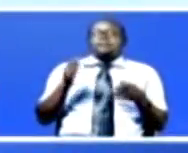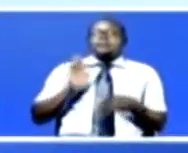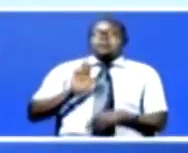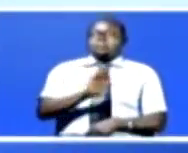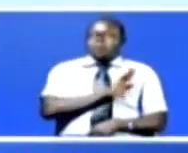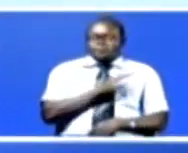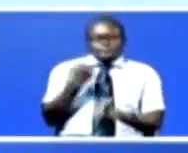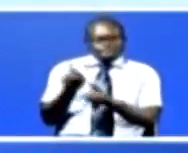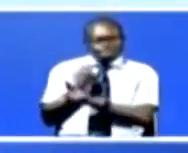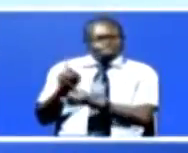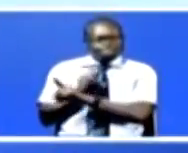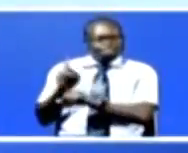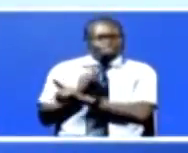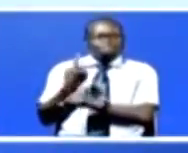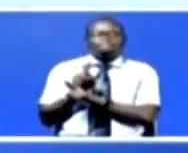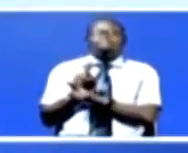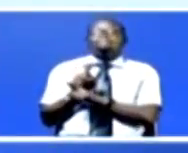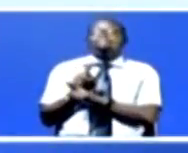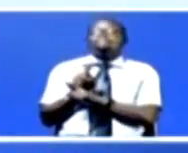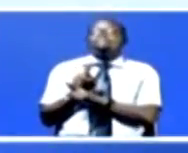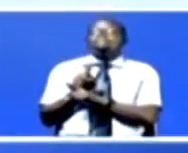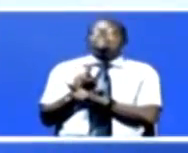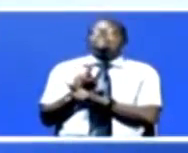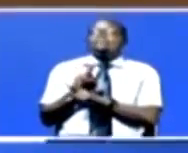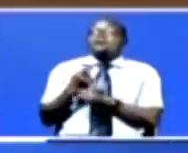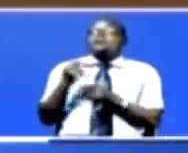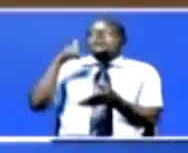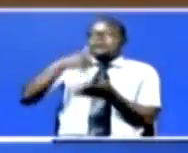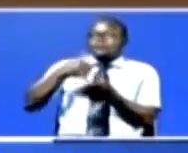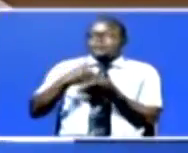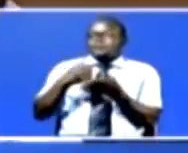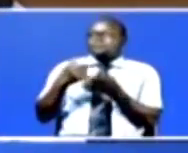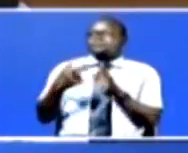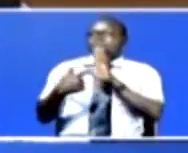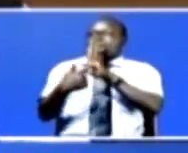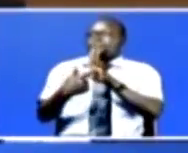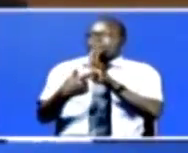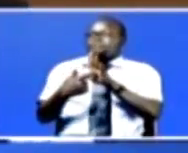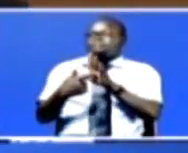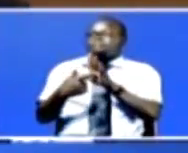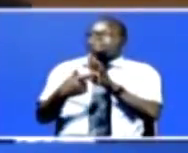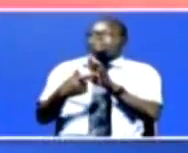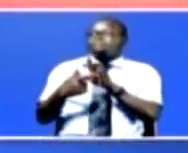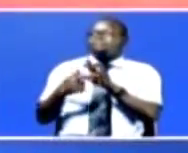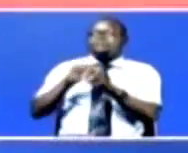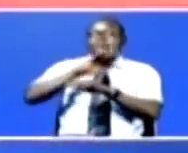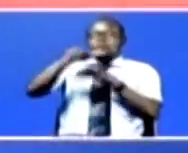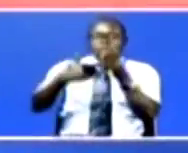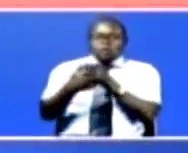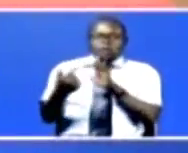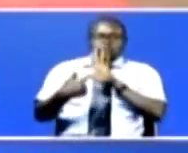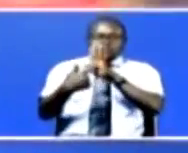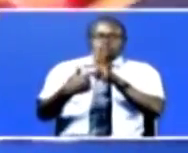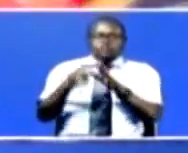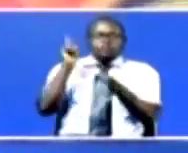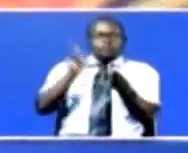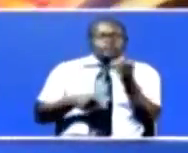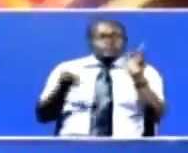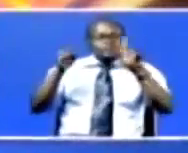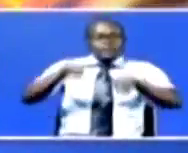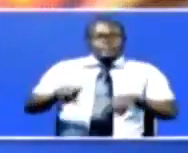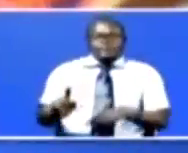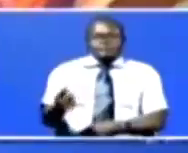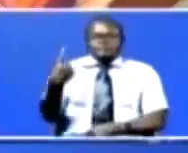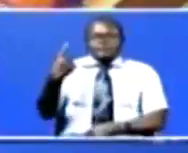transmitters, LCD screen display, Arduino Unos, relays and a toggle pin. Kuna njia ya